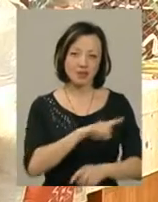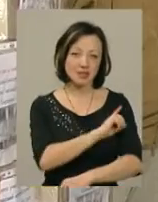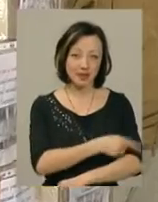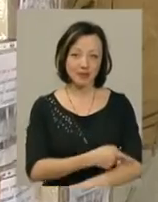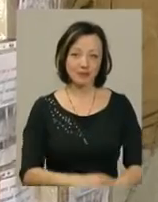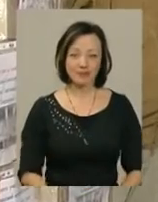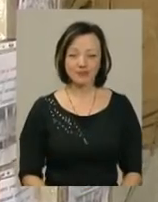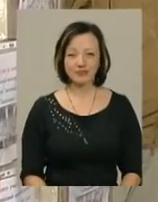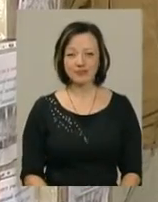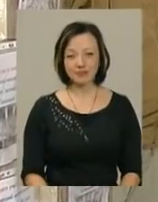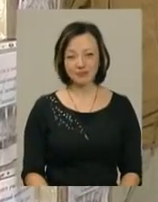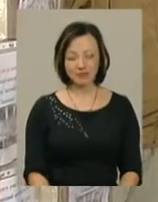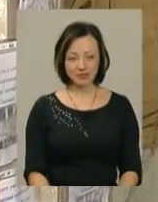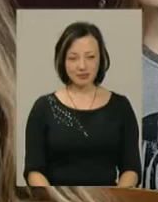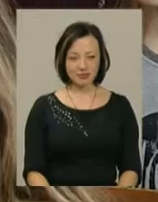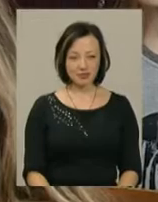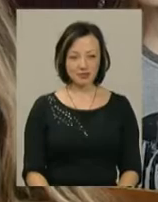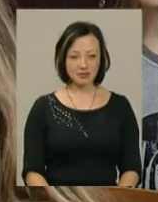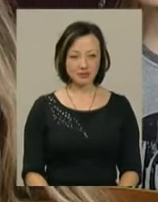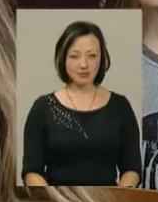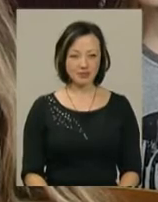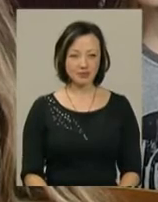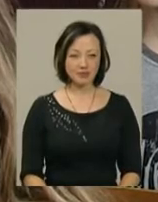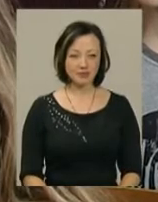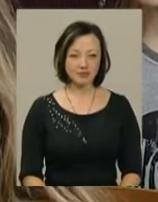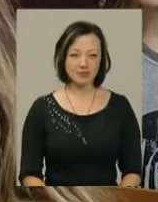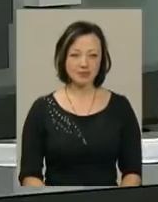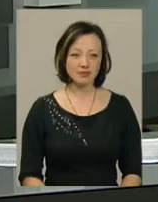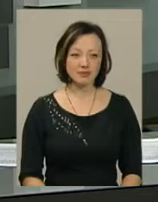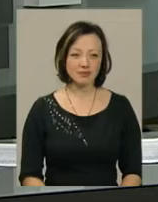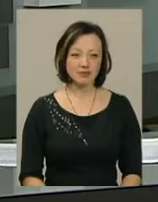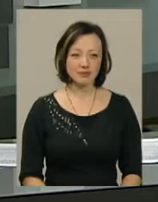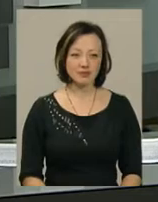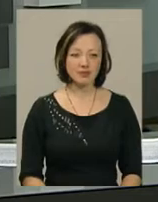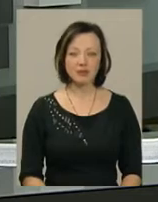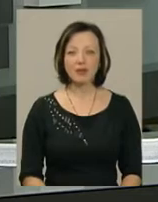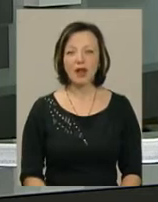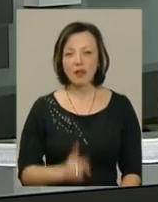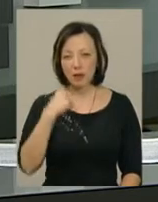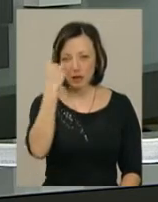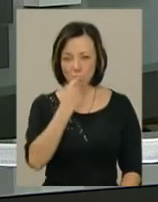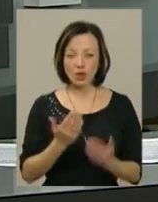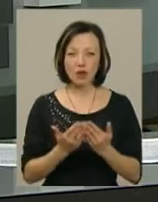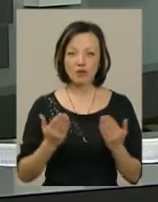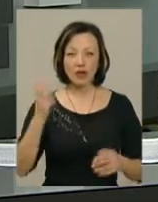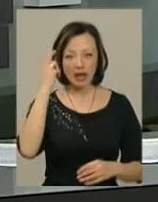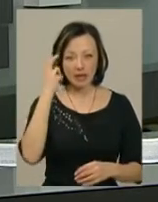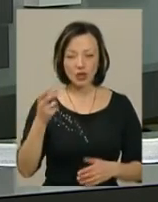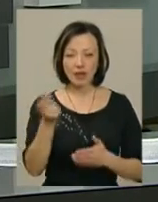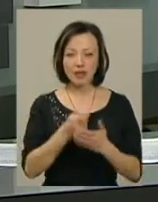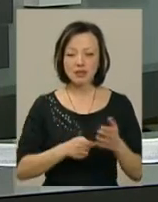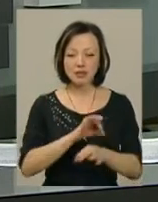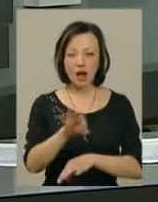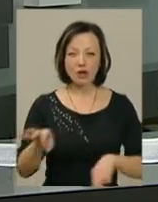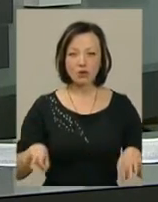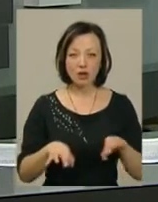сила. Тетяна Ворожцова, Дем'ян Цегольник, новини Поділля, Центр. На персональну виставку київської дизайнерки та